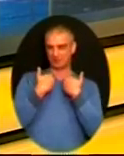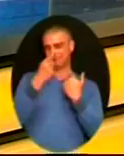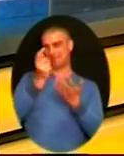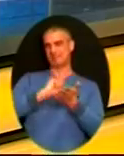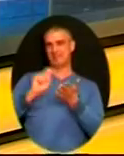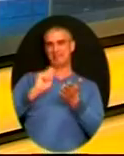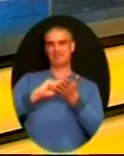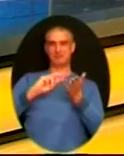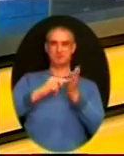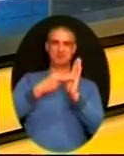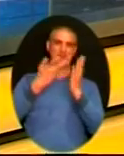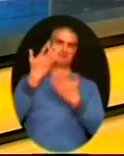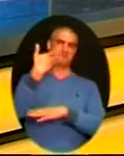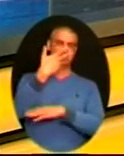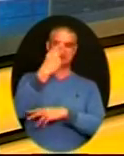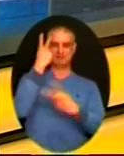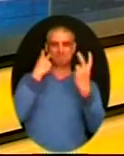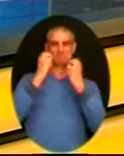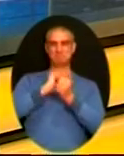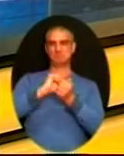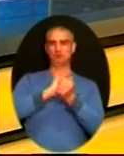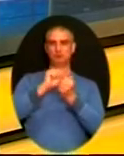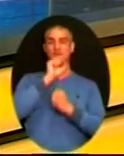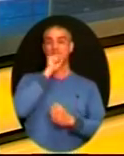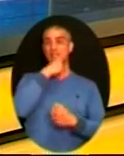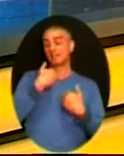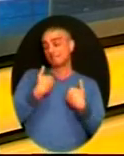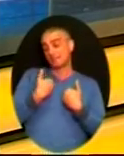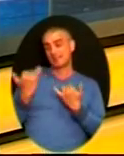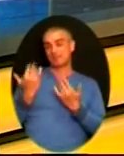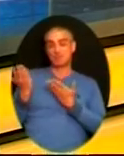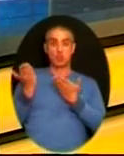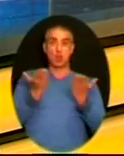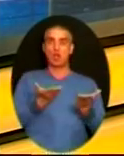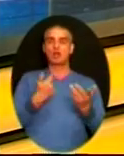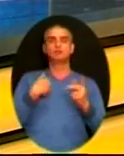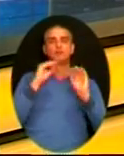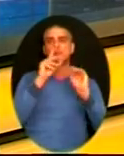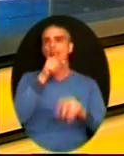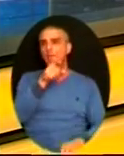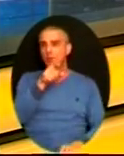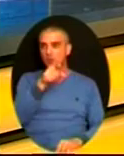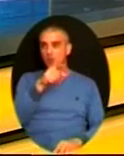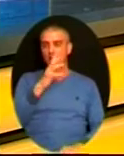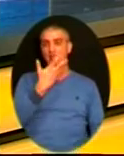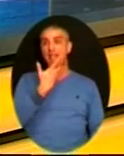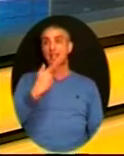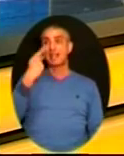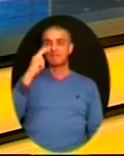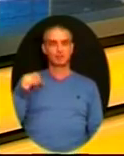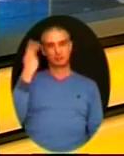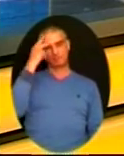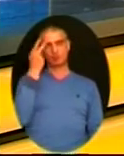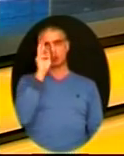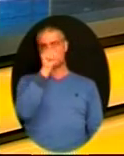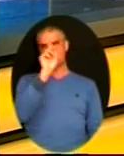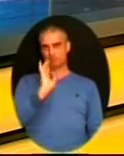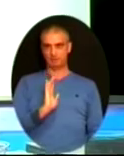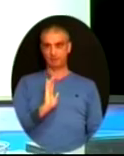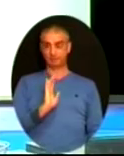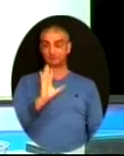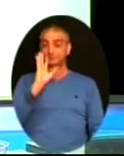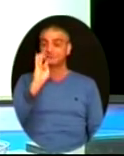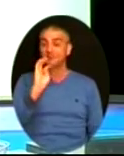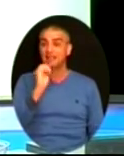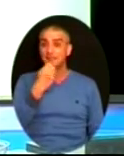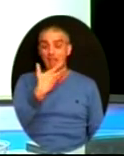כתבת פוליטית ומדינית, כל כך משופשפת וותיקה ואני אורח, עכשיו אני אלמד אותך, כי בגפני אני מבין יותר טוב ממך.